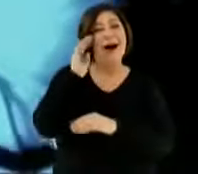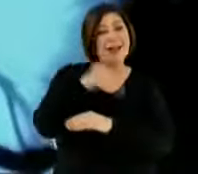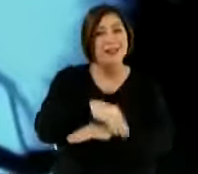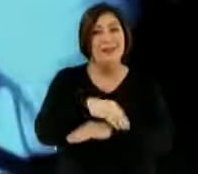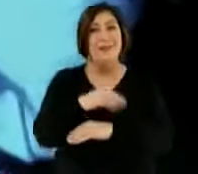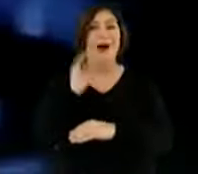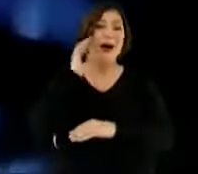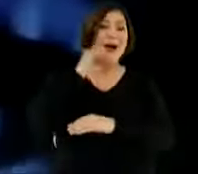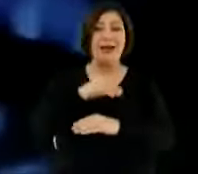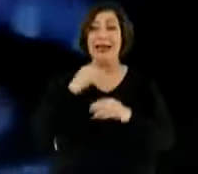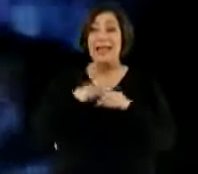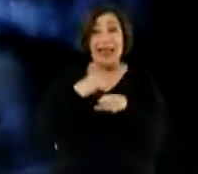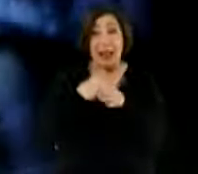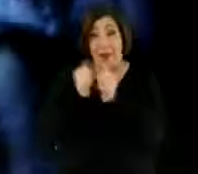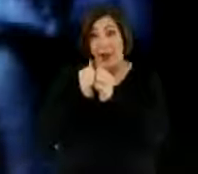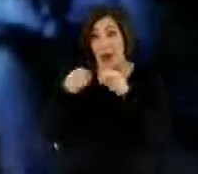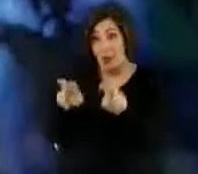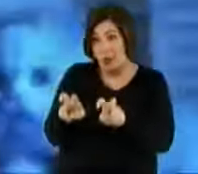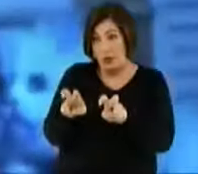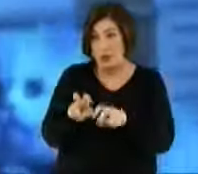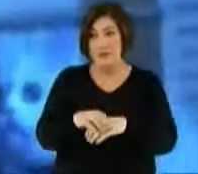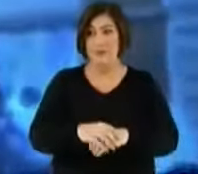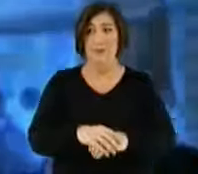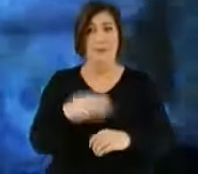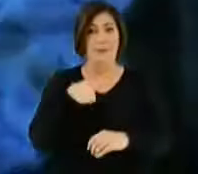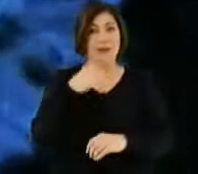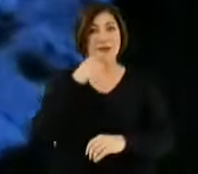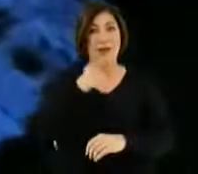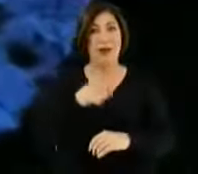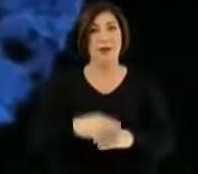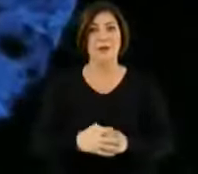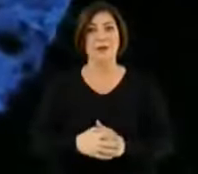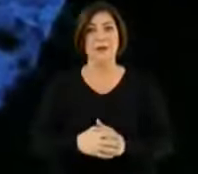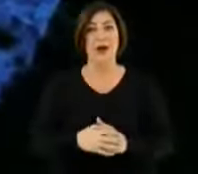Aldanırım, aldanırım. Kediyle oturuyor. Ben sana